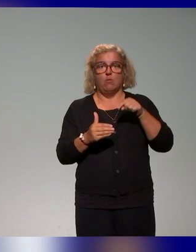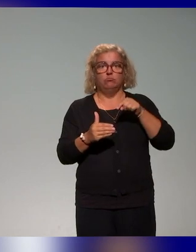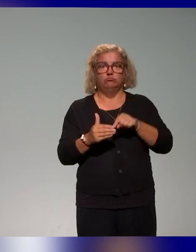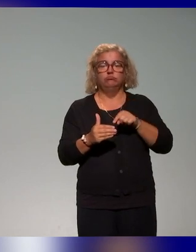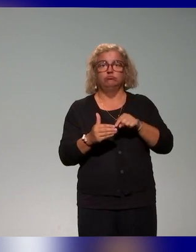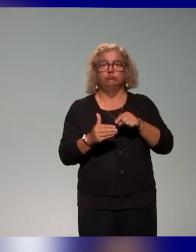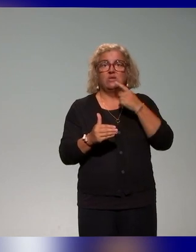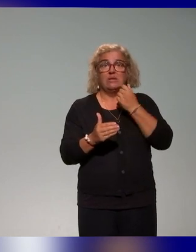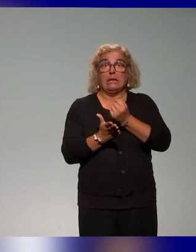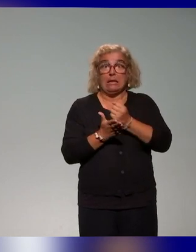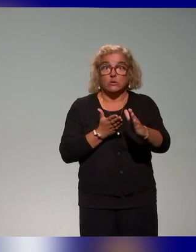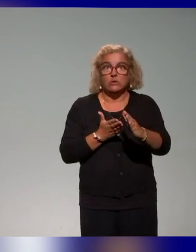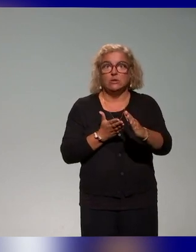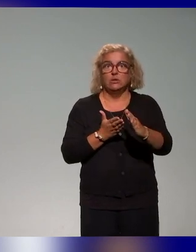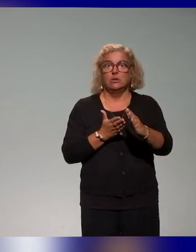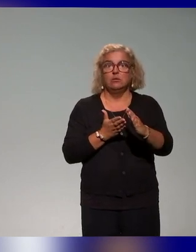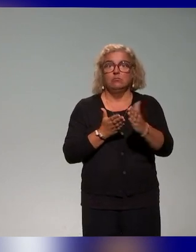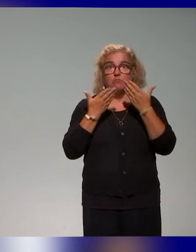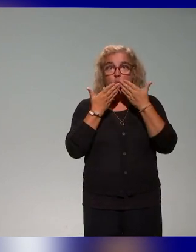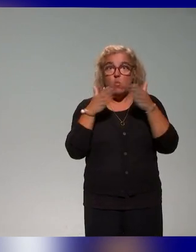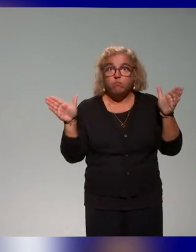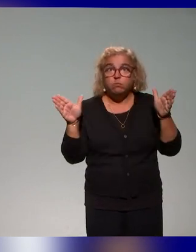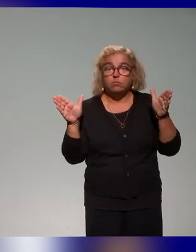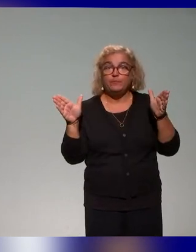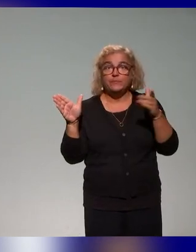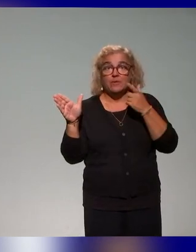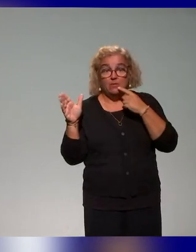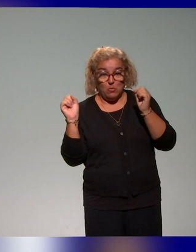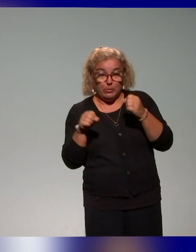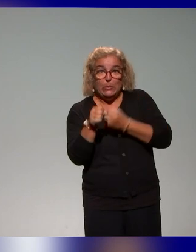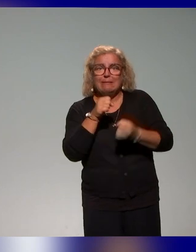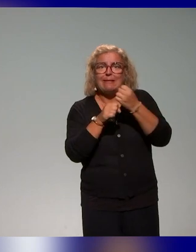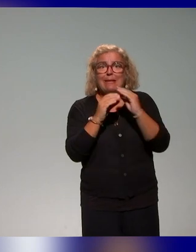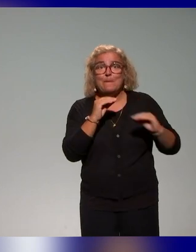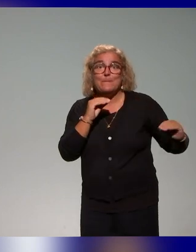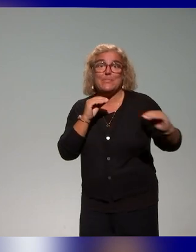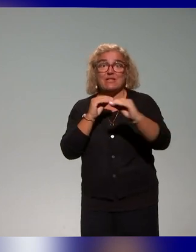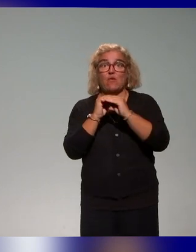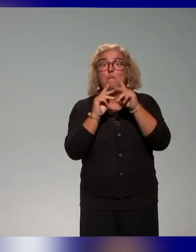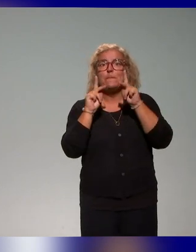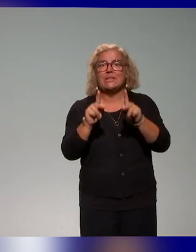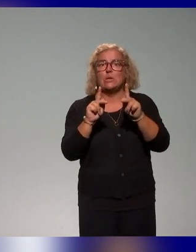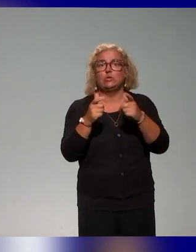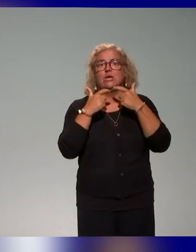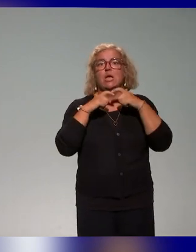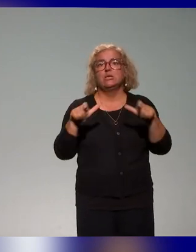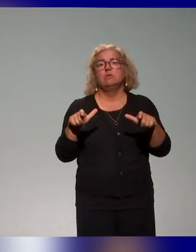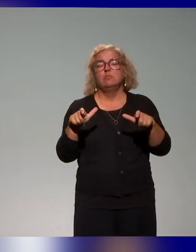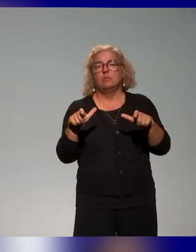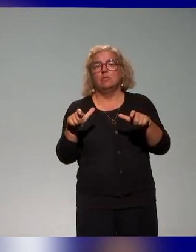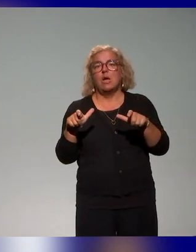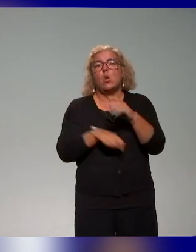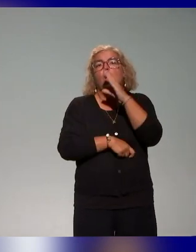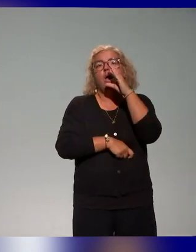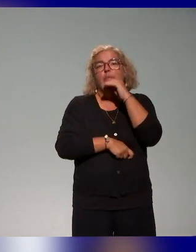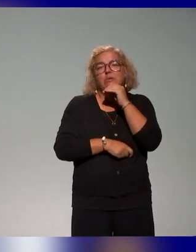open source et gratuit, on peut faire une plateforme pédagogique complètement accessible. Alors, le prochain sujet, peut-être pas cet après-midi, ce